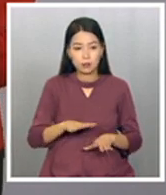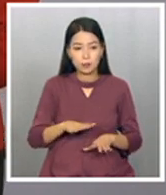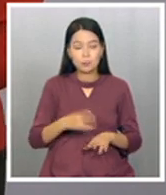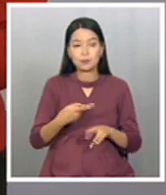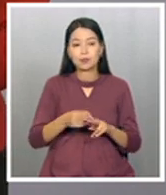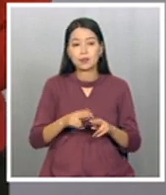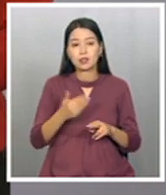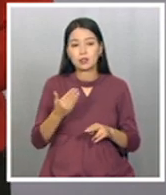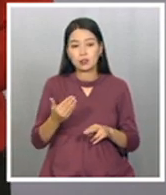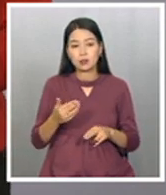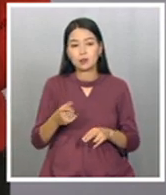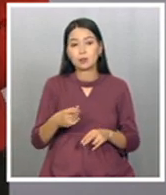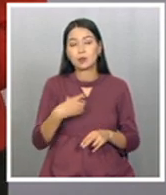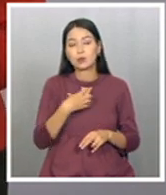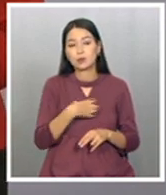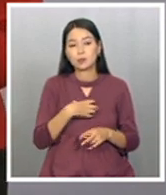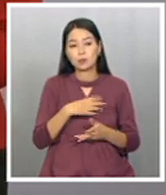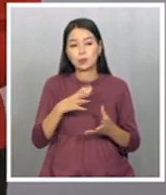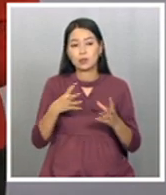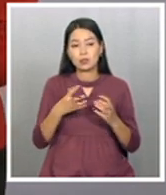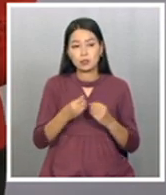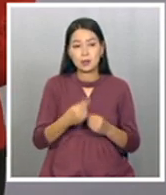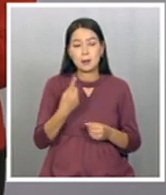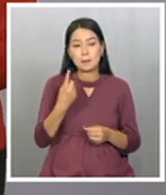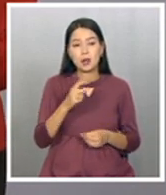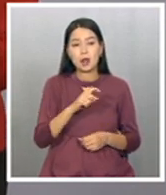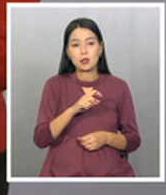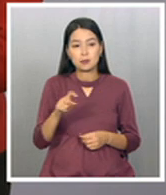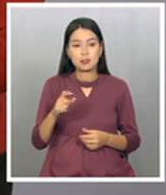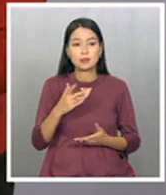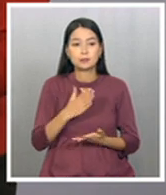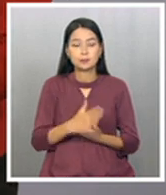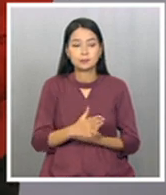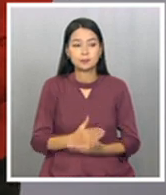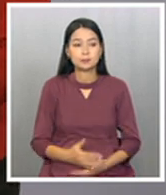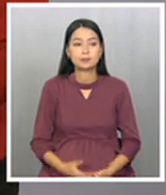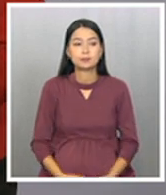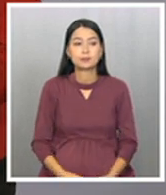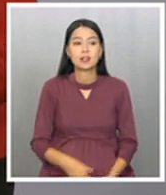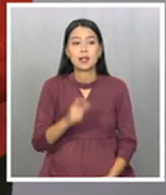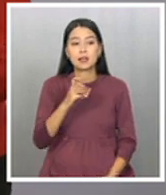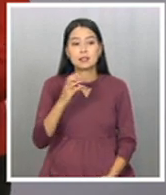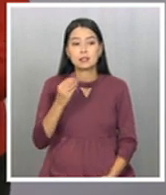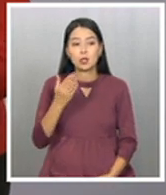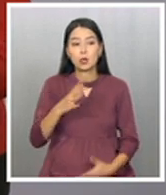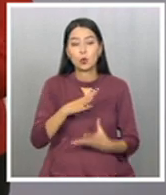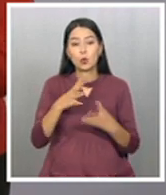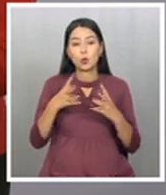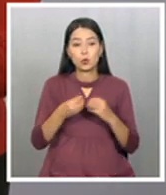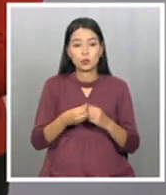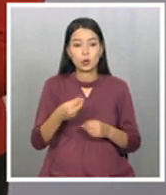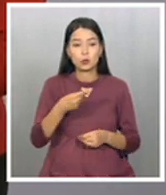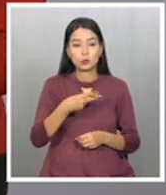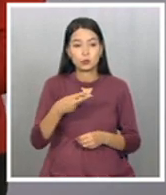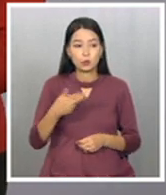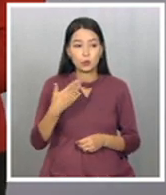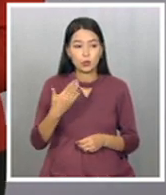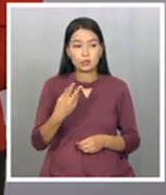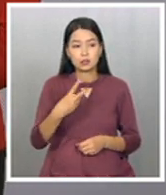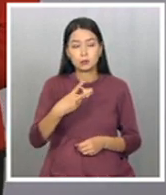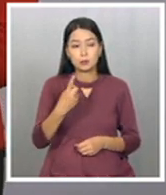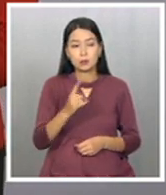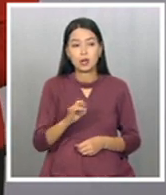Сондықтан негізгі бөлімнің түйіні бір абзац бойынша ғана шығарылды. Эссені қорытындылаушы сөйлем. 21-ші